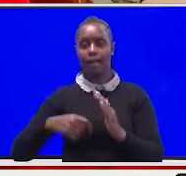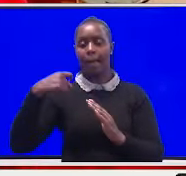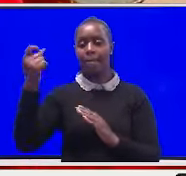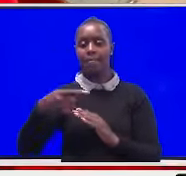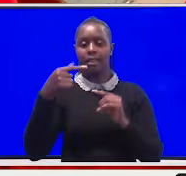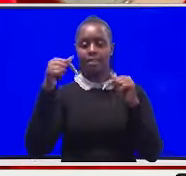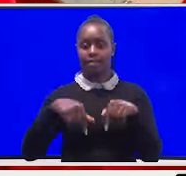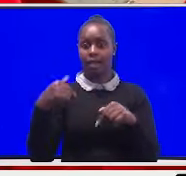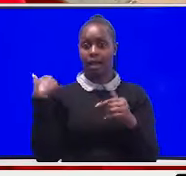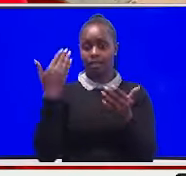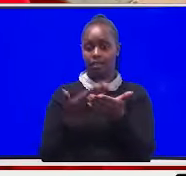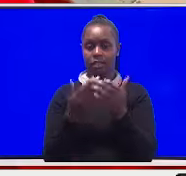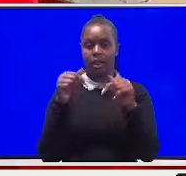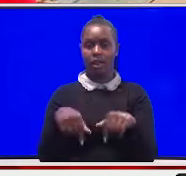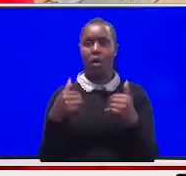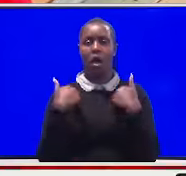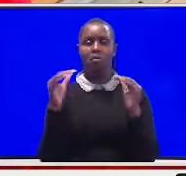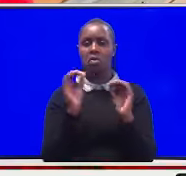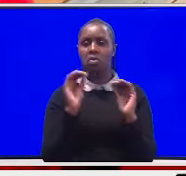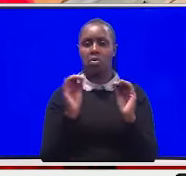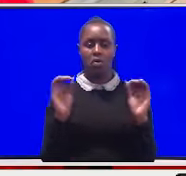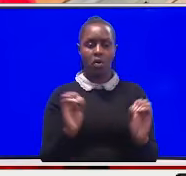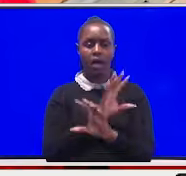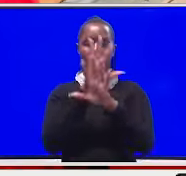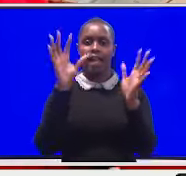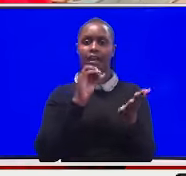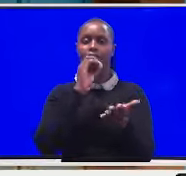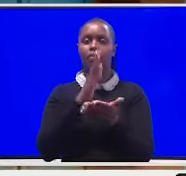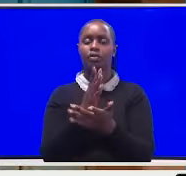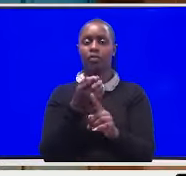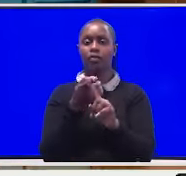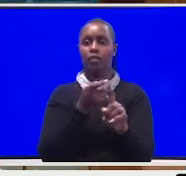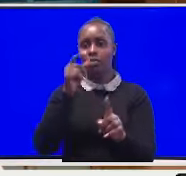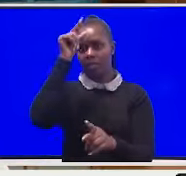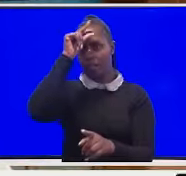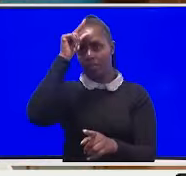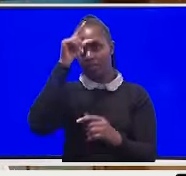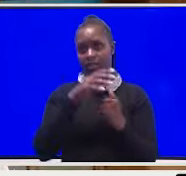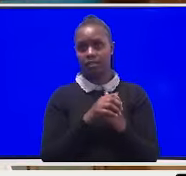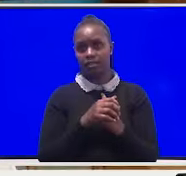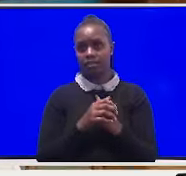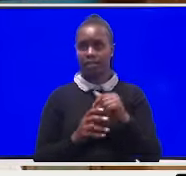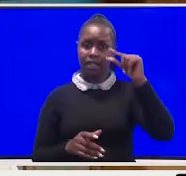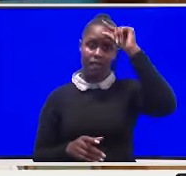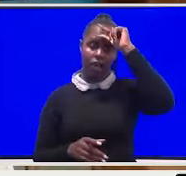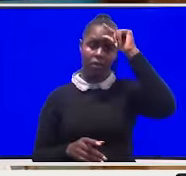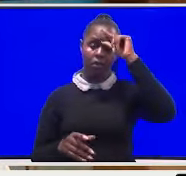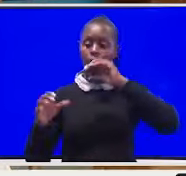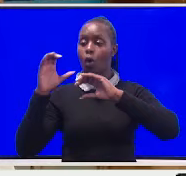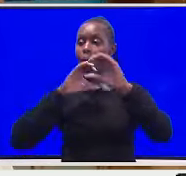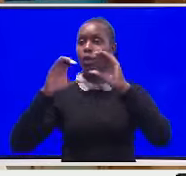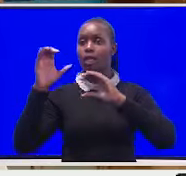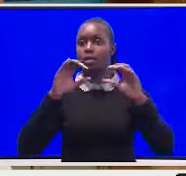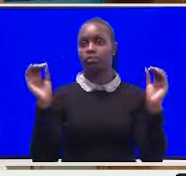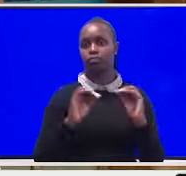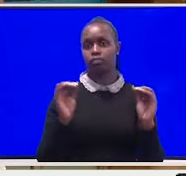na kufikia sasa hawajapata mwelekeo kamili kutoka kwa serikali. The government is not communicating,